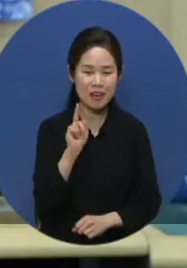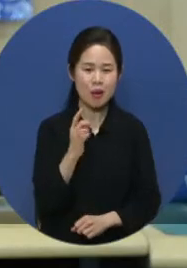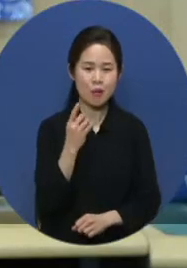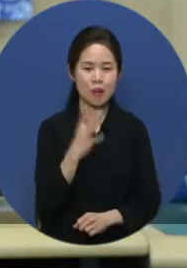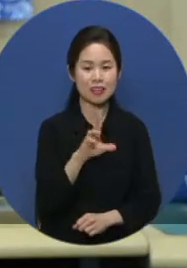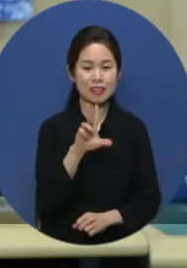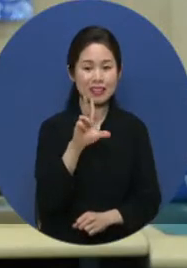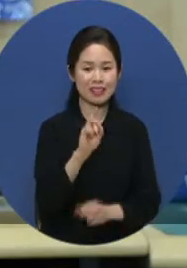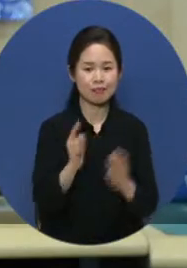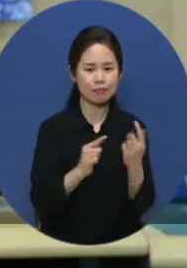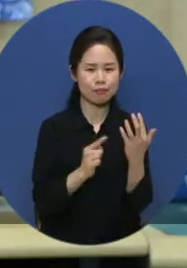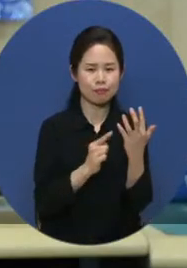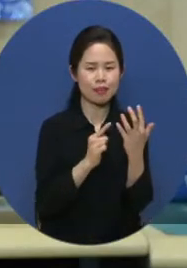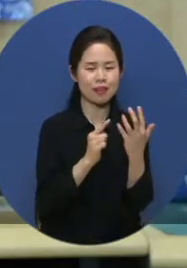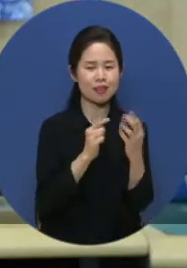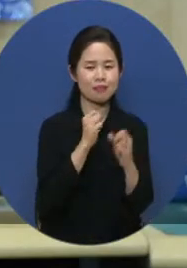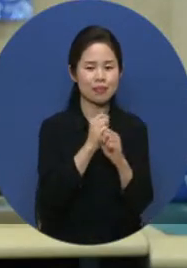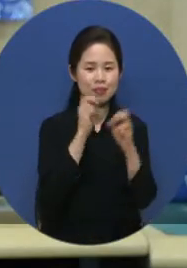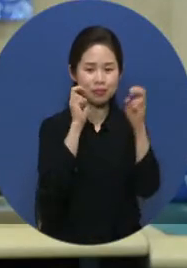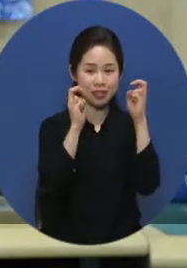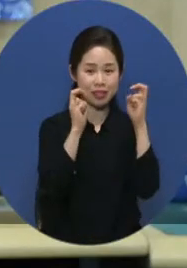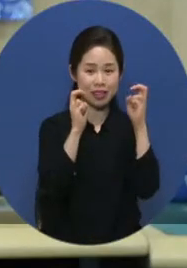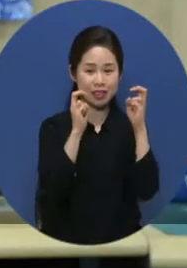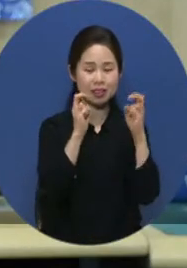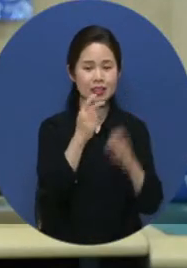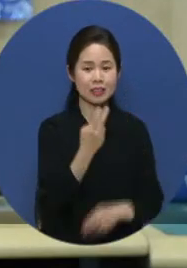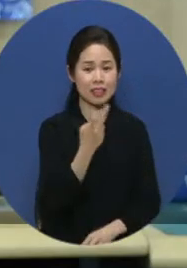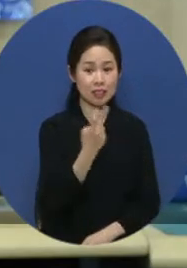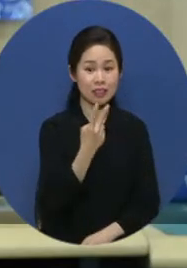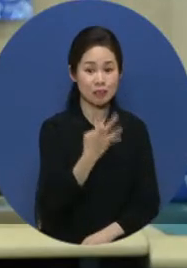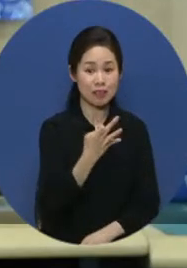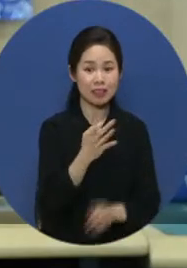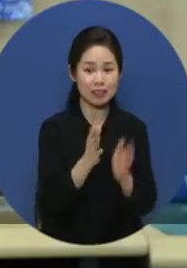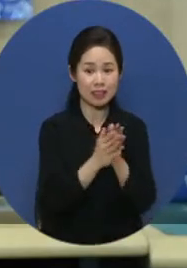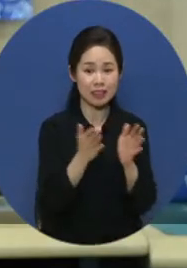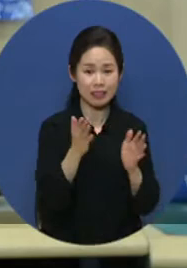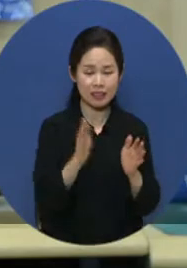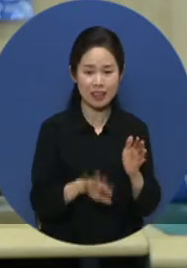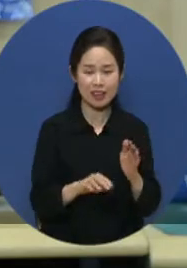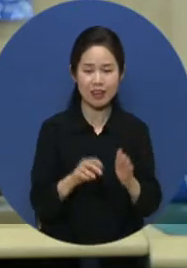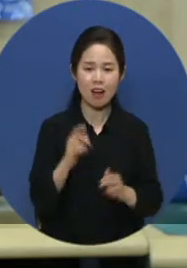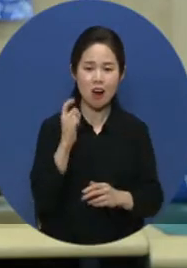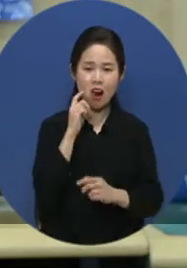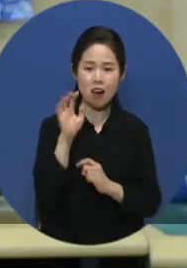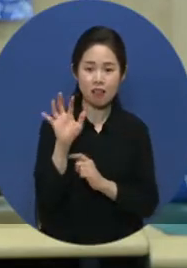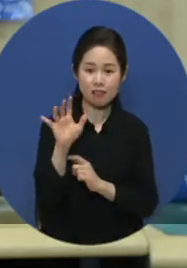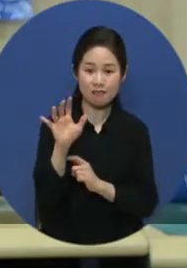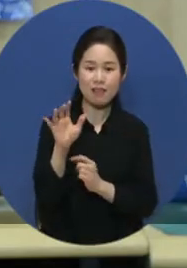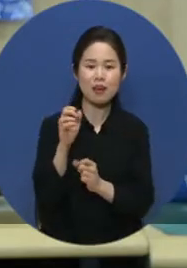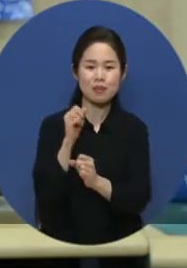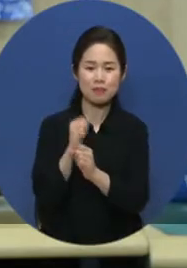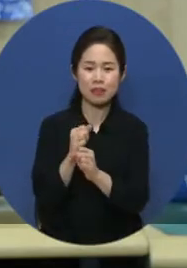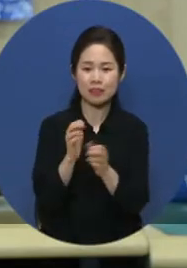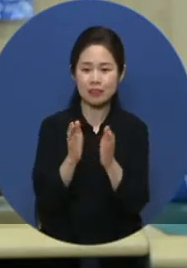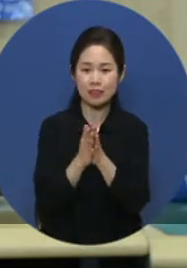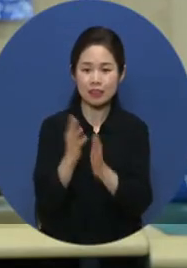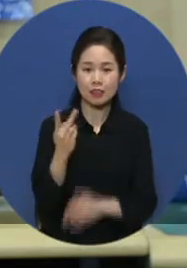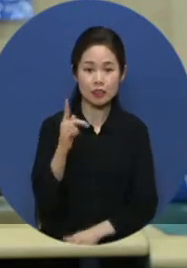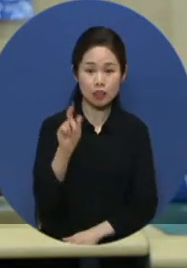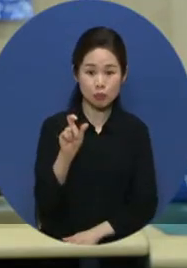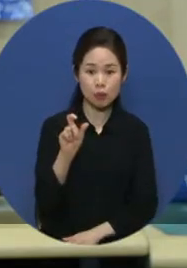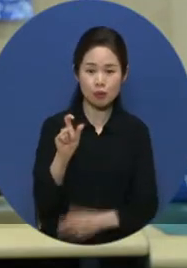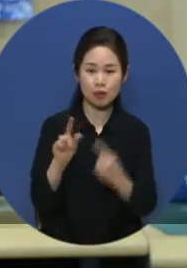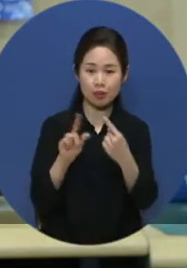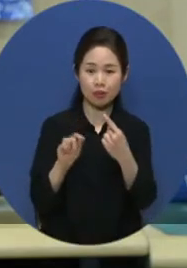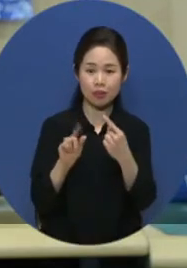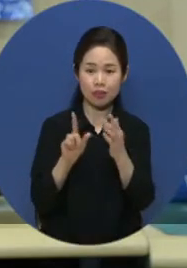회사인데 만드로라는 이름을 봐도 뭔가 만드는 회사잖아요. 다만 이제 전자의수를 만들게 된 계기는 2015년도 1월에 저랑